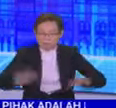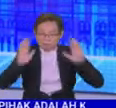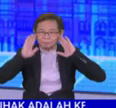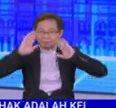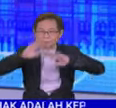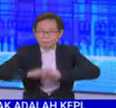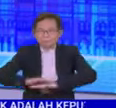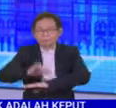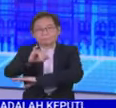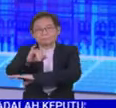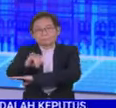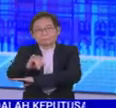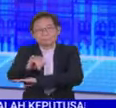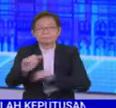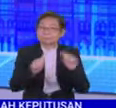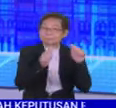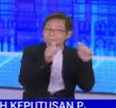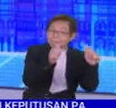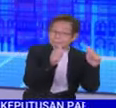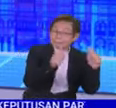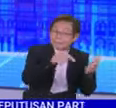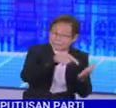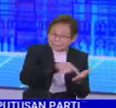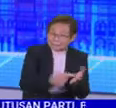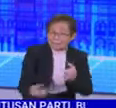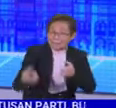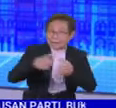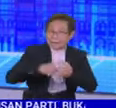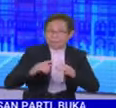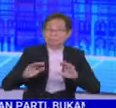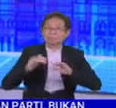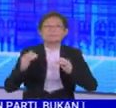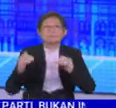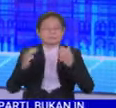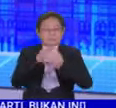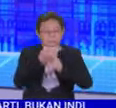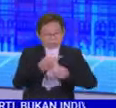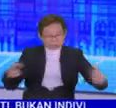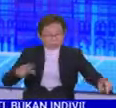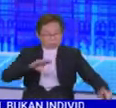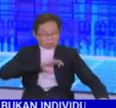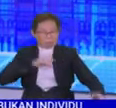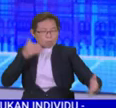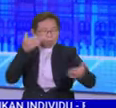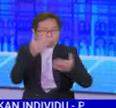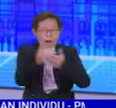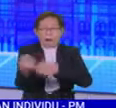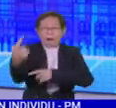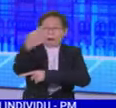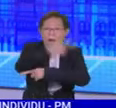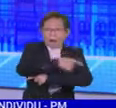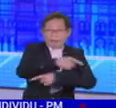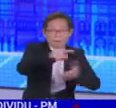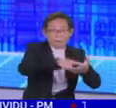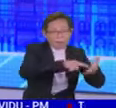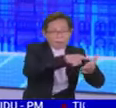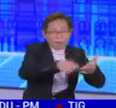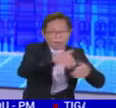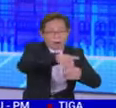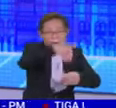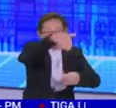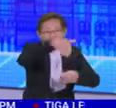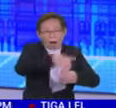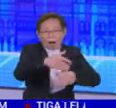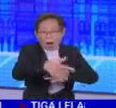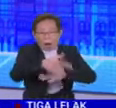fardu isyak. Baik, saudara. Ini pula mengenai tahap kesiapsiagaan PDRM menjelang hari pengundian awal pada